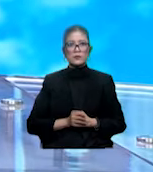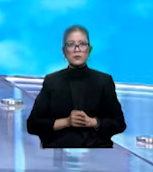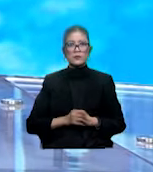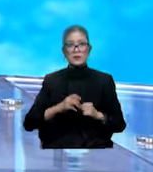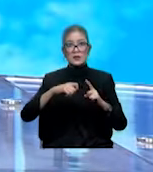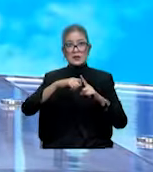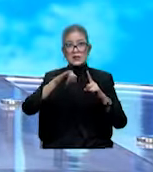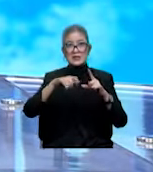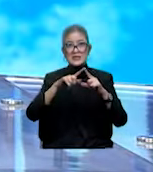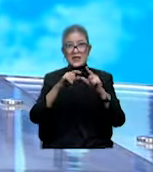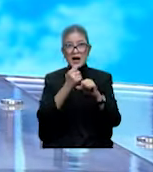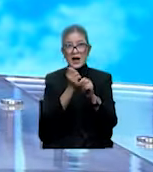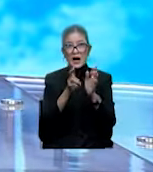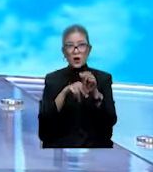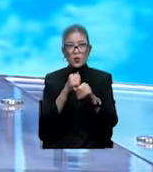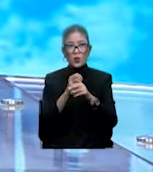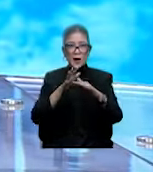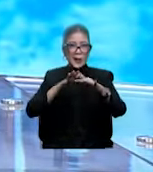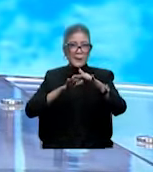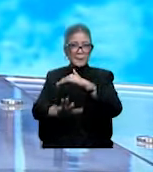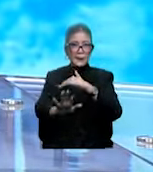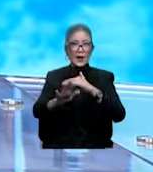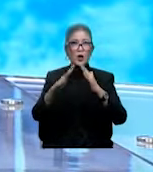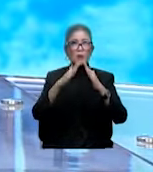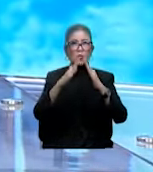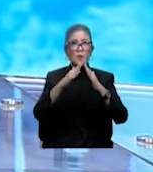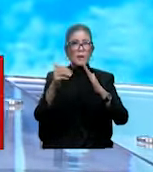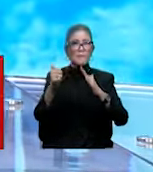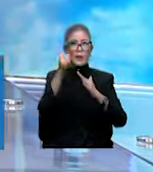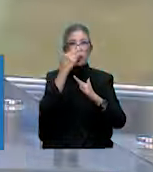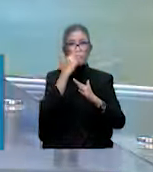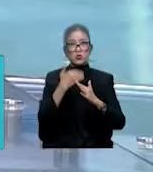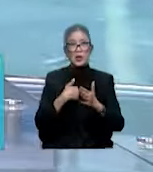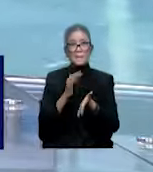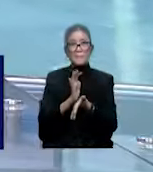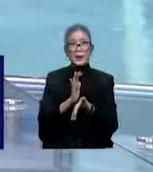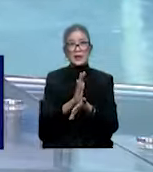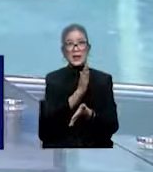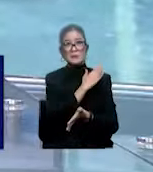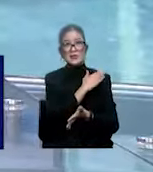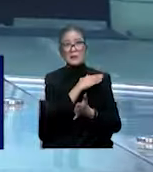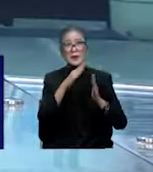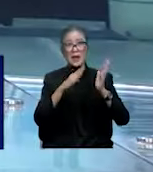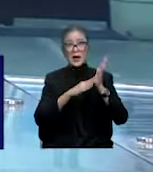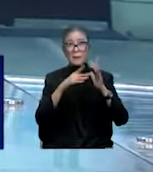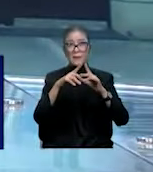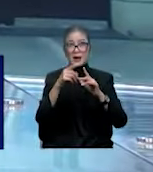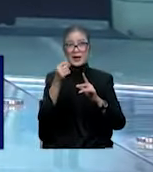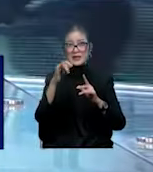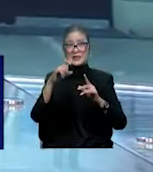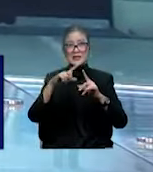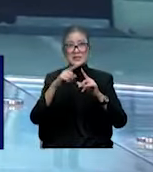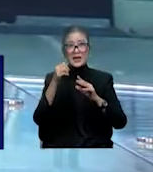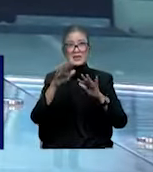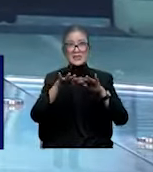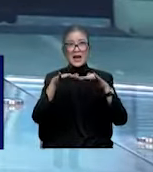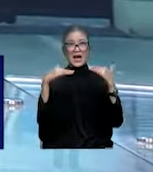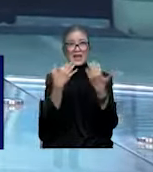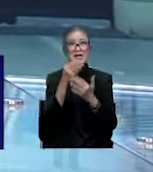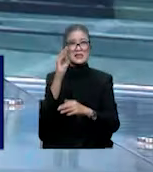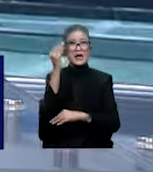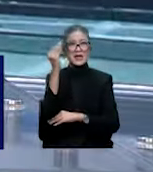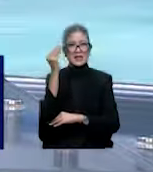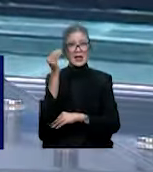Berikutnya, usai digeledah oleh Kejagung, rumah mewah milik mantan pejabat Mahkamah Agung Muzaroff Rikar di Senayan, Jakarta Selatan nampak